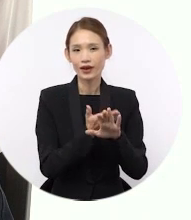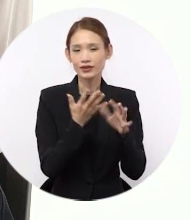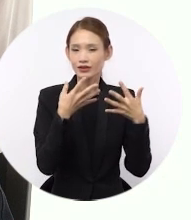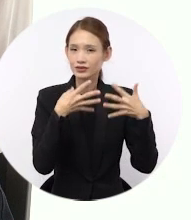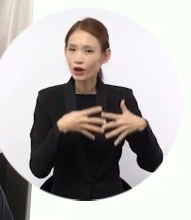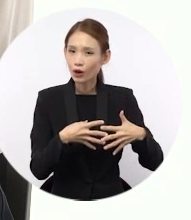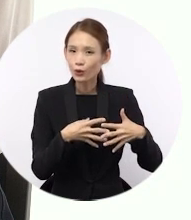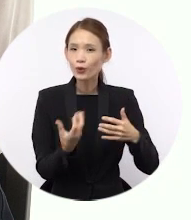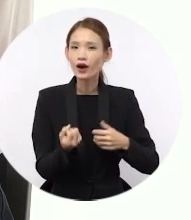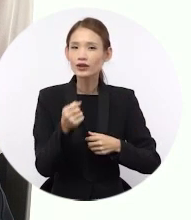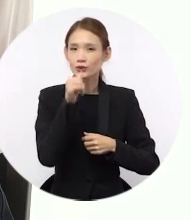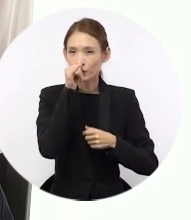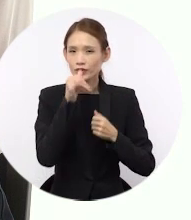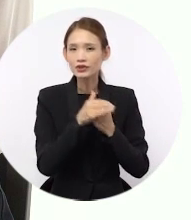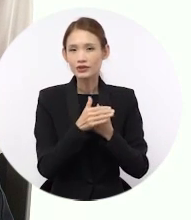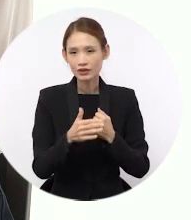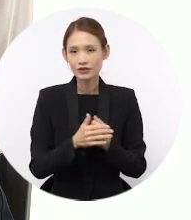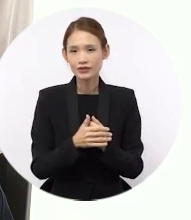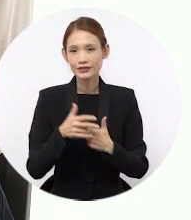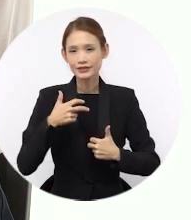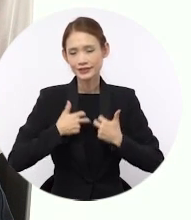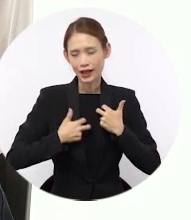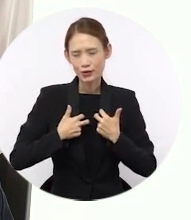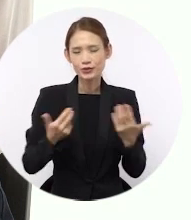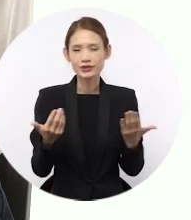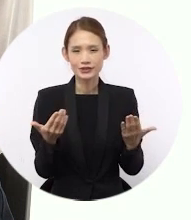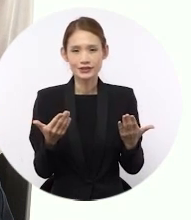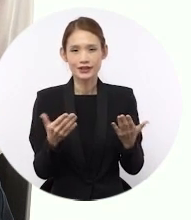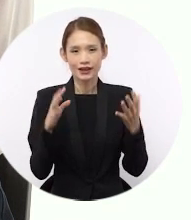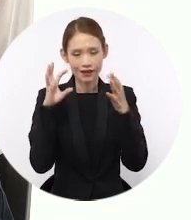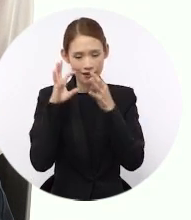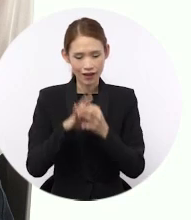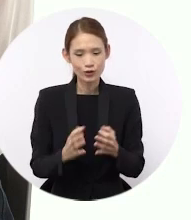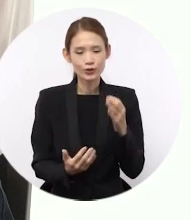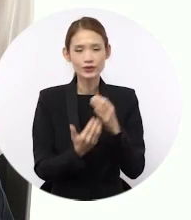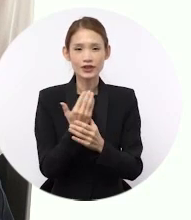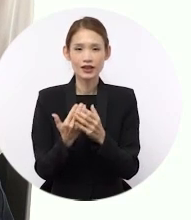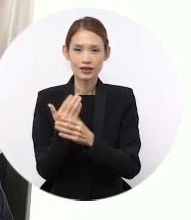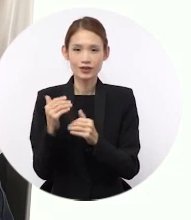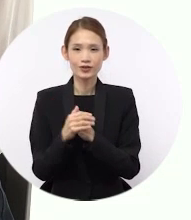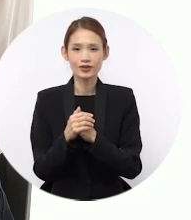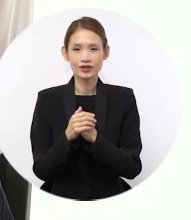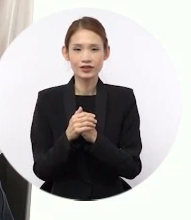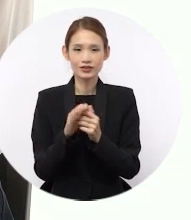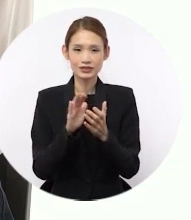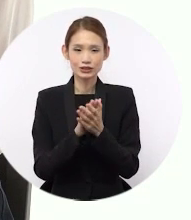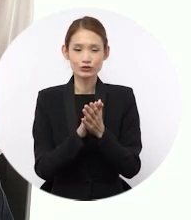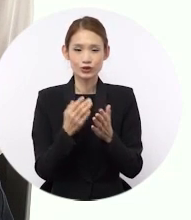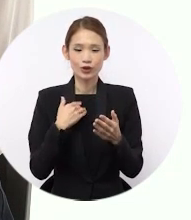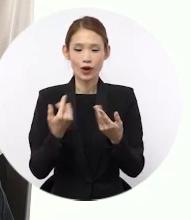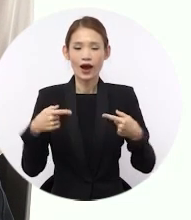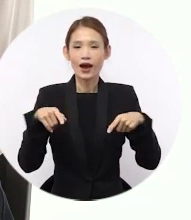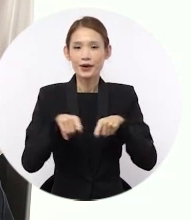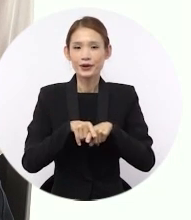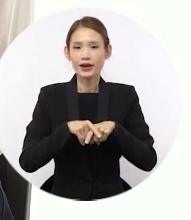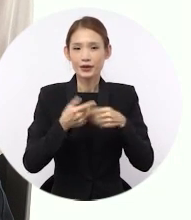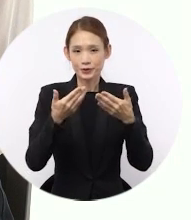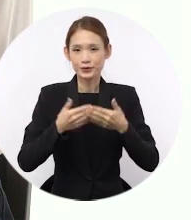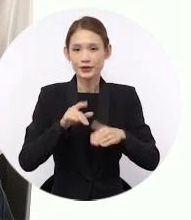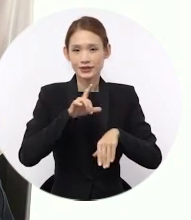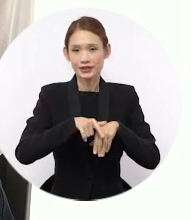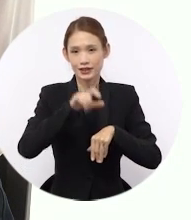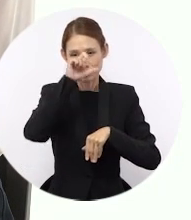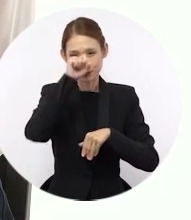뭔가 다른 조건들을 가지고 있다 보니까 재미난 일들이 계속 생기고 그래서 친구들이 저와 함께하는